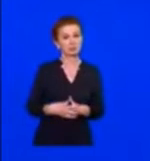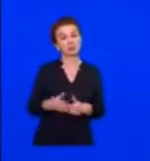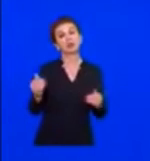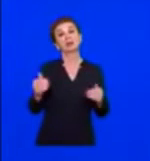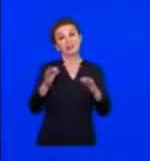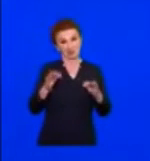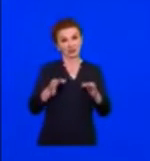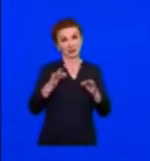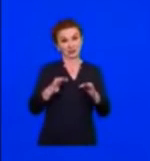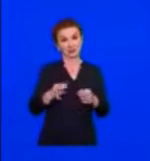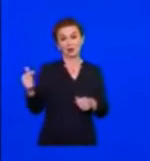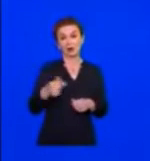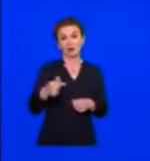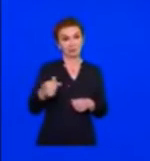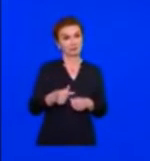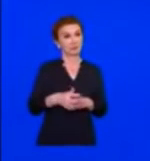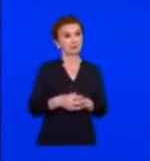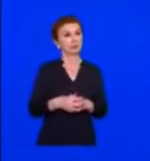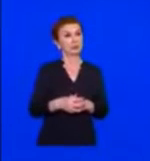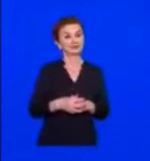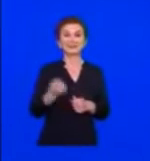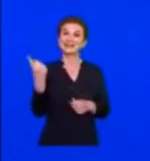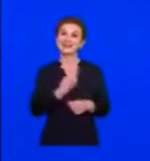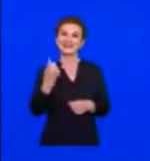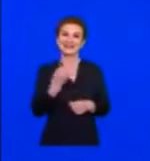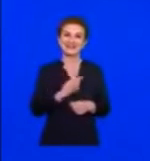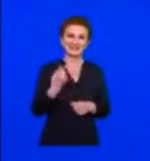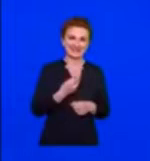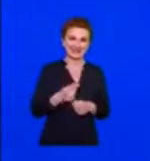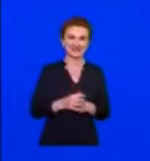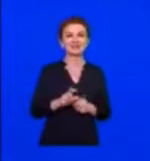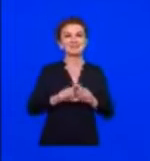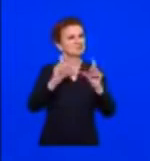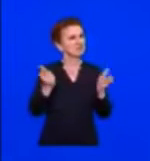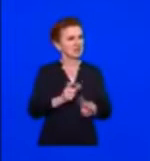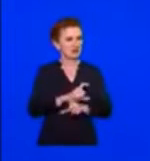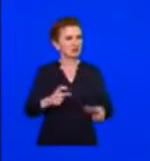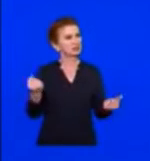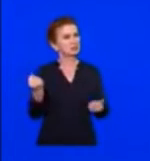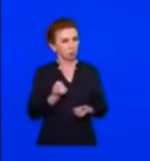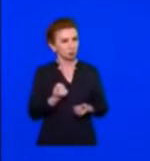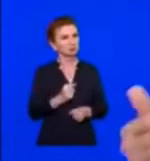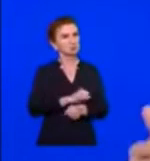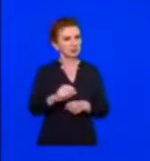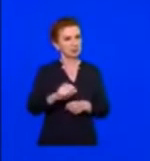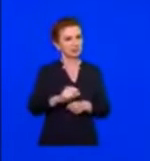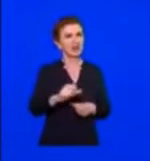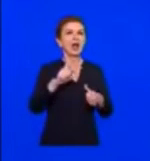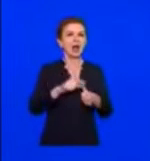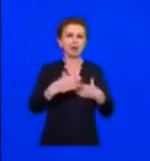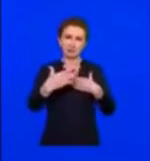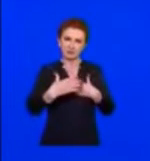które na dzień dzisiejszy obowiązuje zakaz. Cały czas utrzymujemy ten zakaz, aczkolwiek w